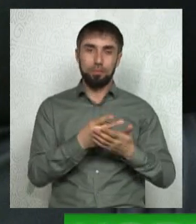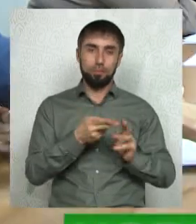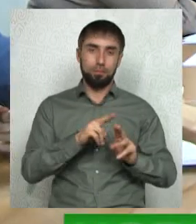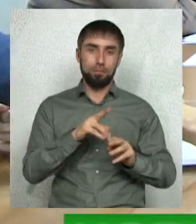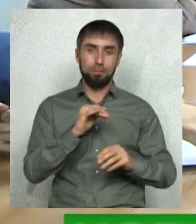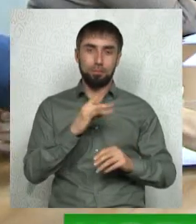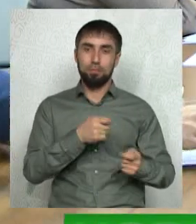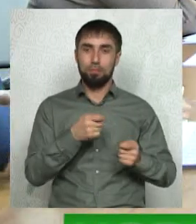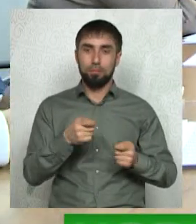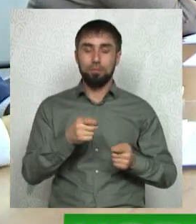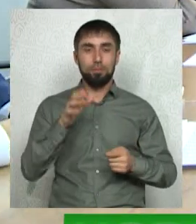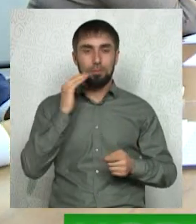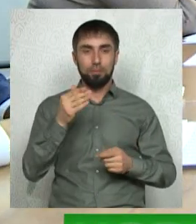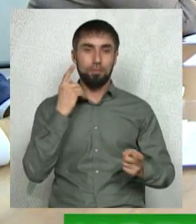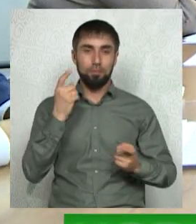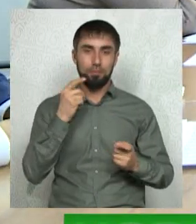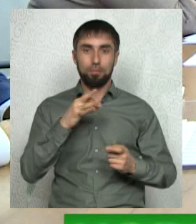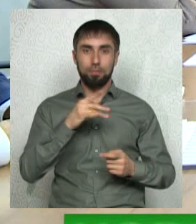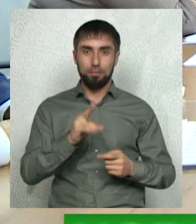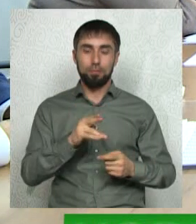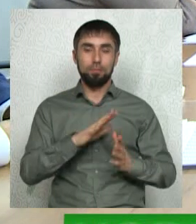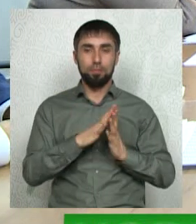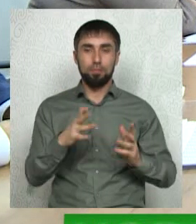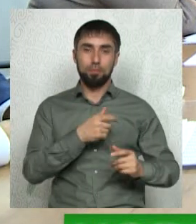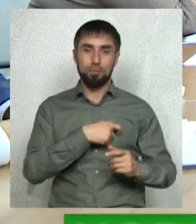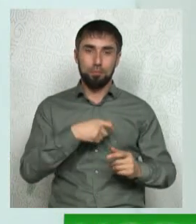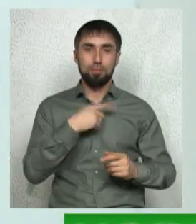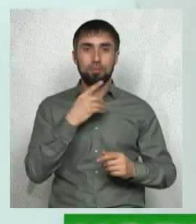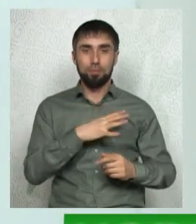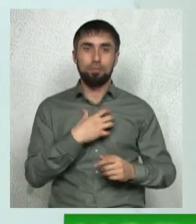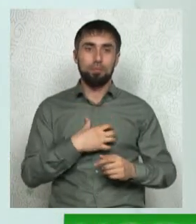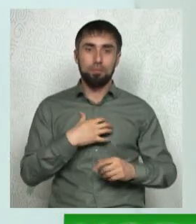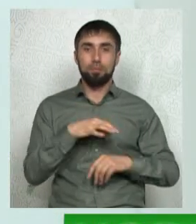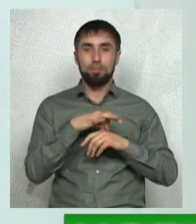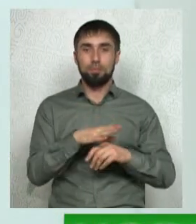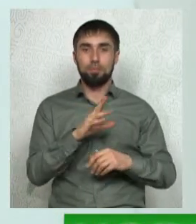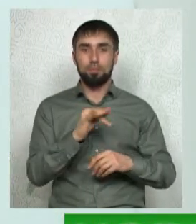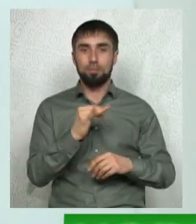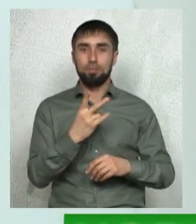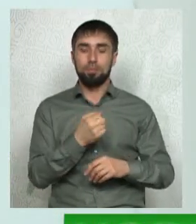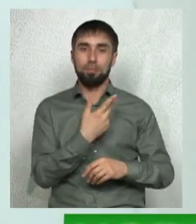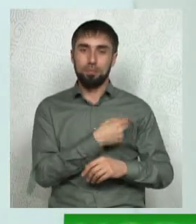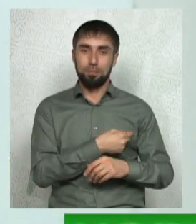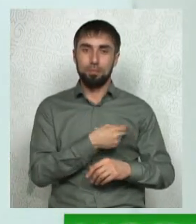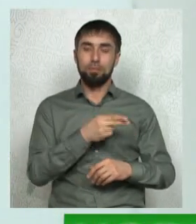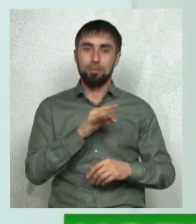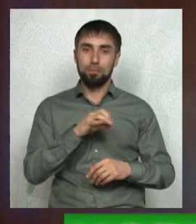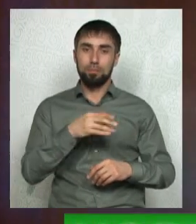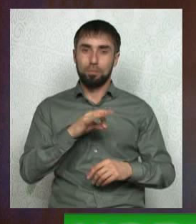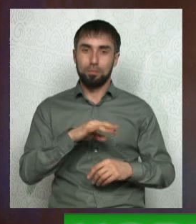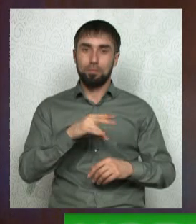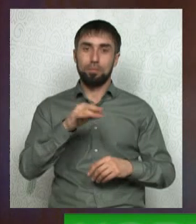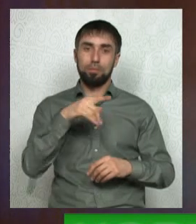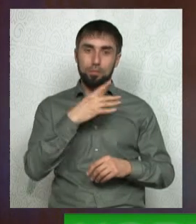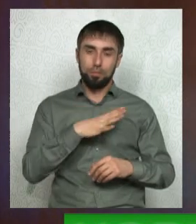вакцины. Заслушав информацию докладчика, большинство депутатов отметило важность прохождения вакцинации. Кроме того, члены заседания